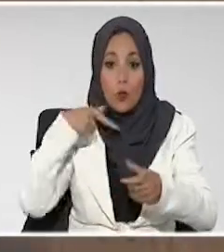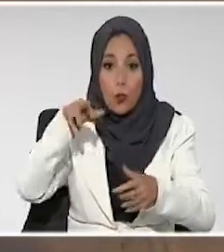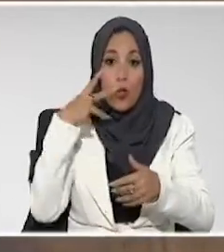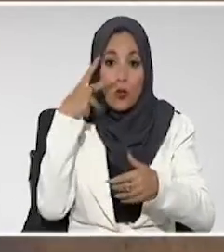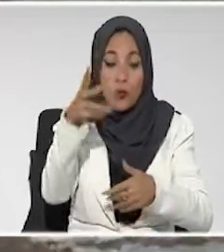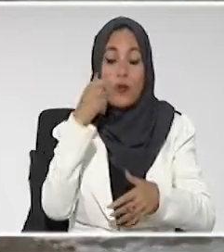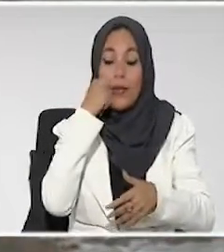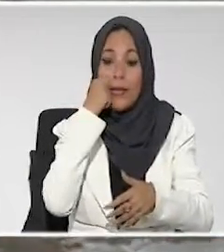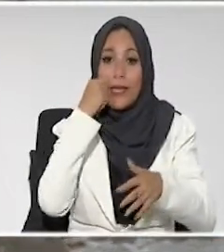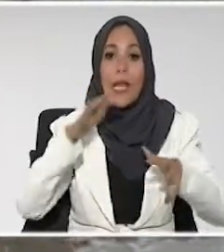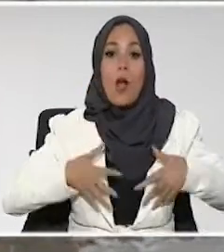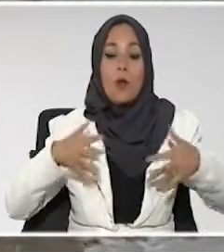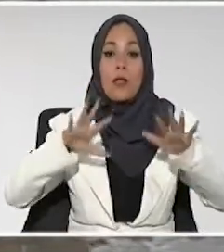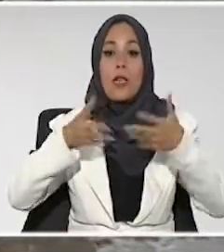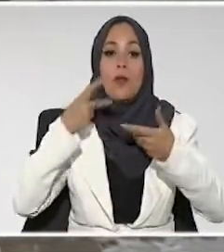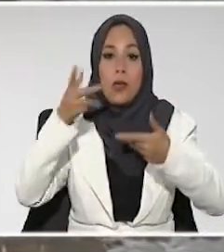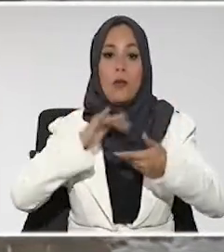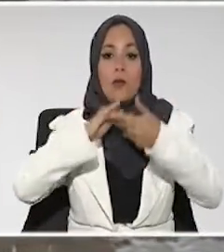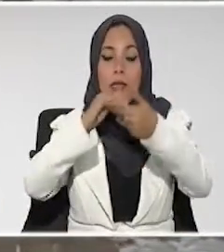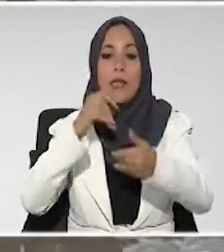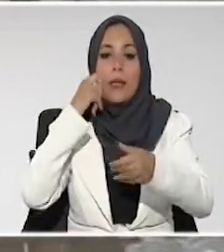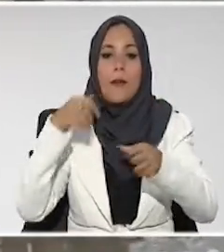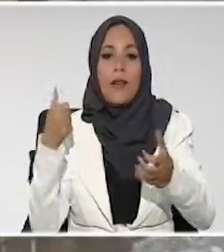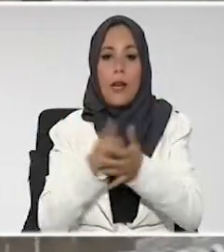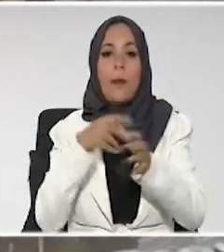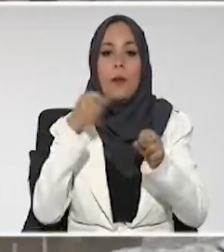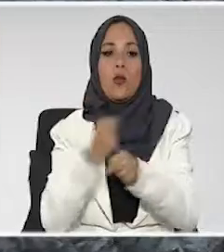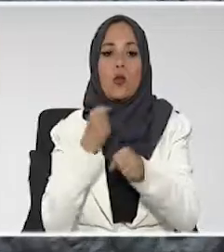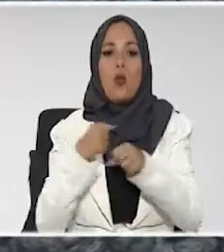أحوال المواطنين بعد هذا الإنجاز العظيم.